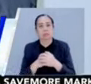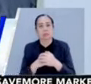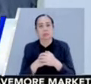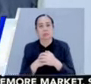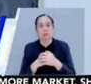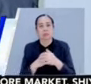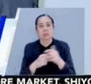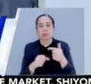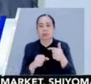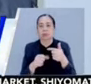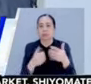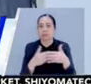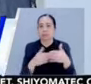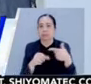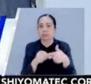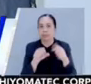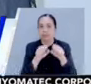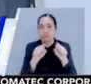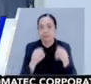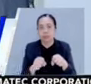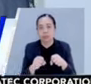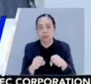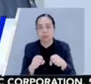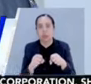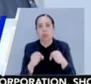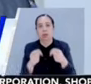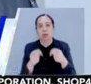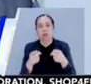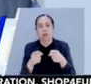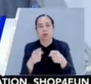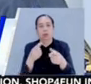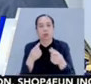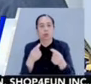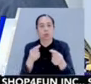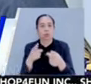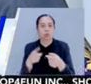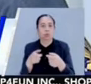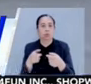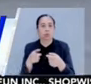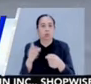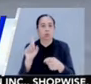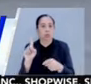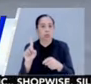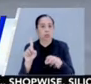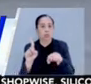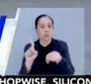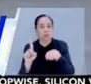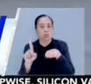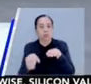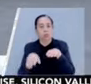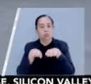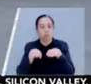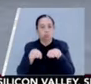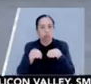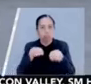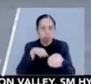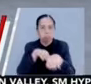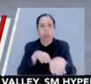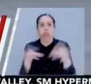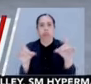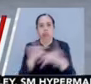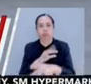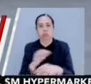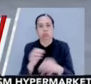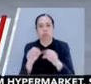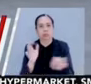gas station, doon po, binunggo naman ito ni vehicle 1, si vehicle 2. Ayon sa pulisya, kung yung mga sakay na